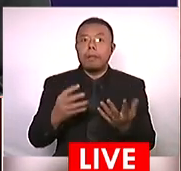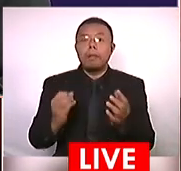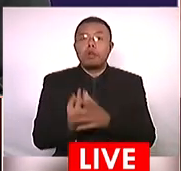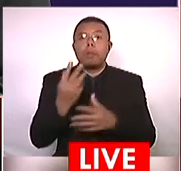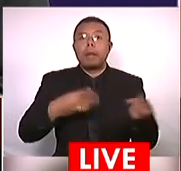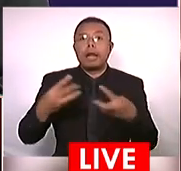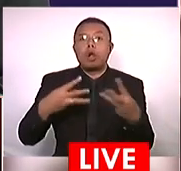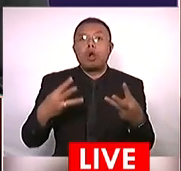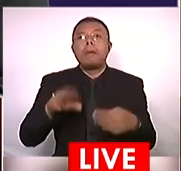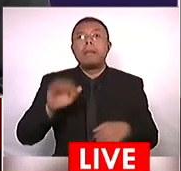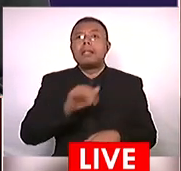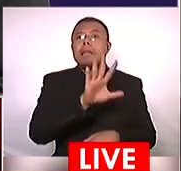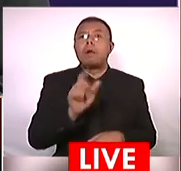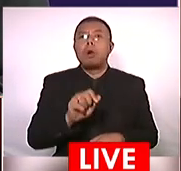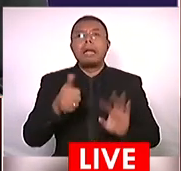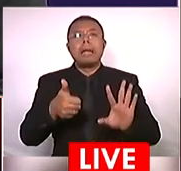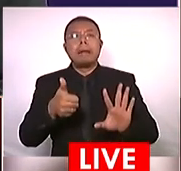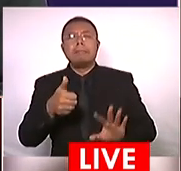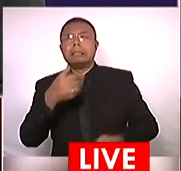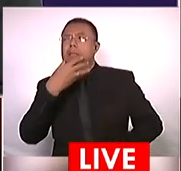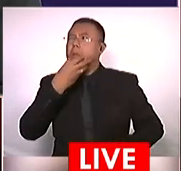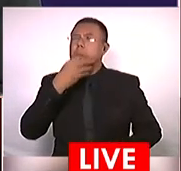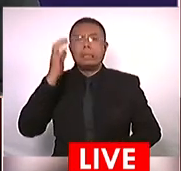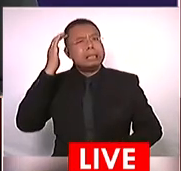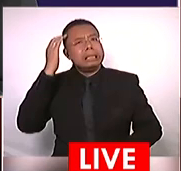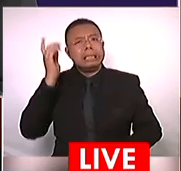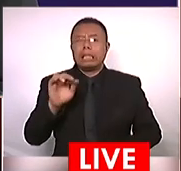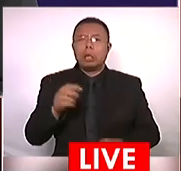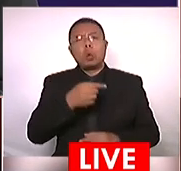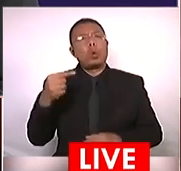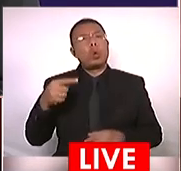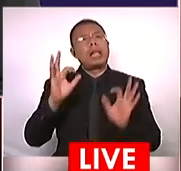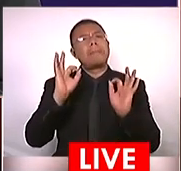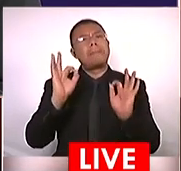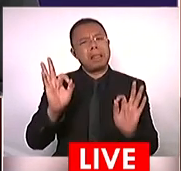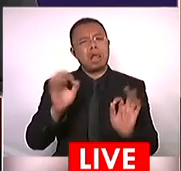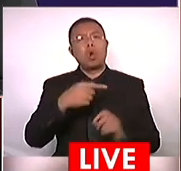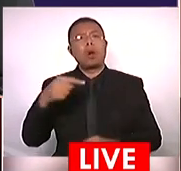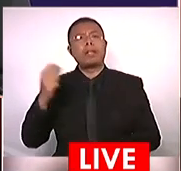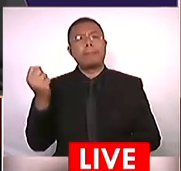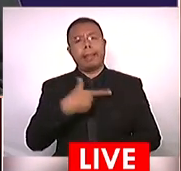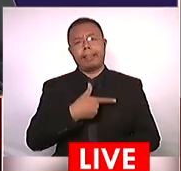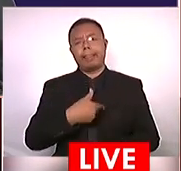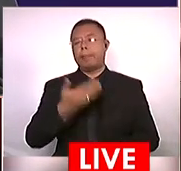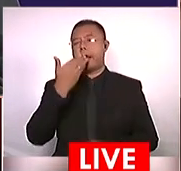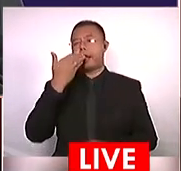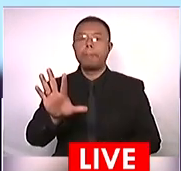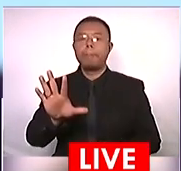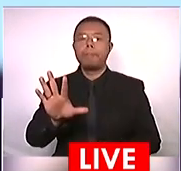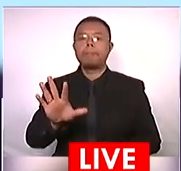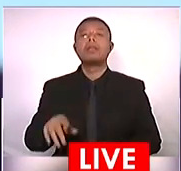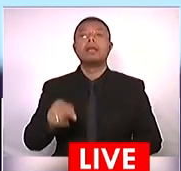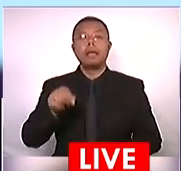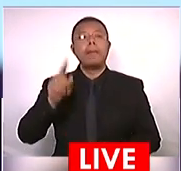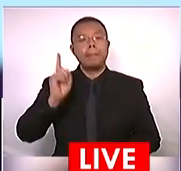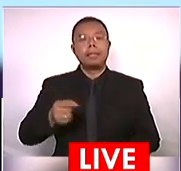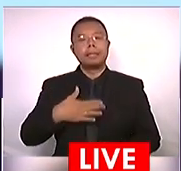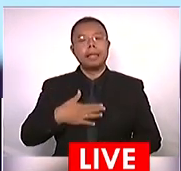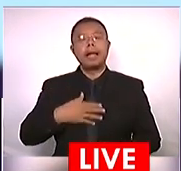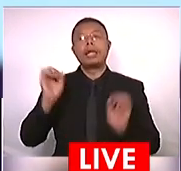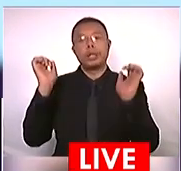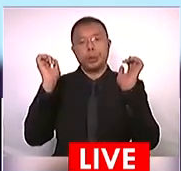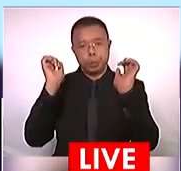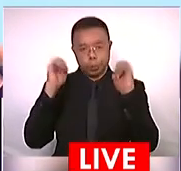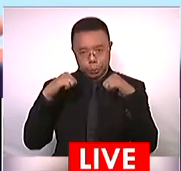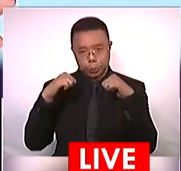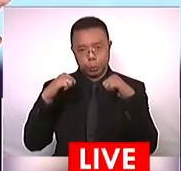pertumbahan ekonominya cuma 5,6 secara matematis agar kurak cepat selesai Tentu saya sangat